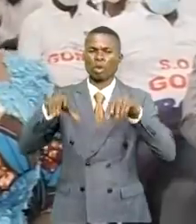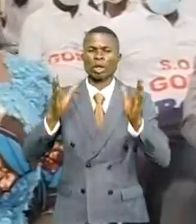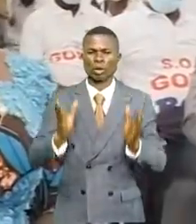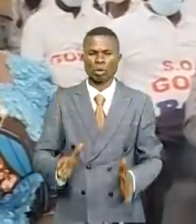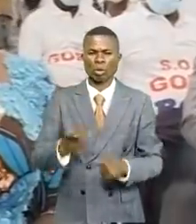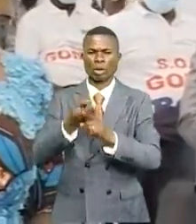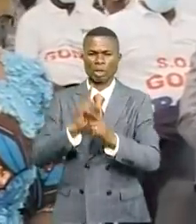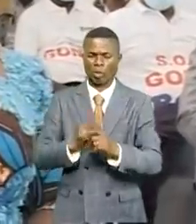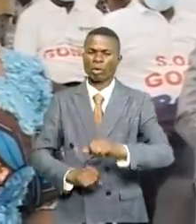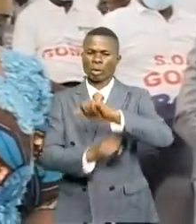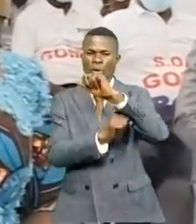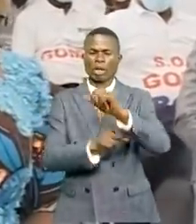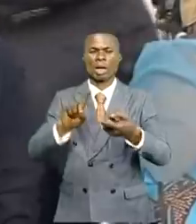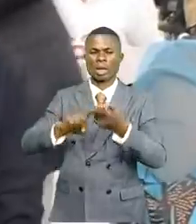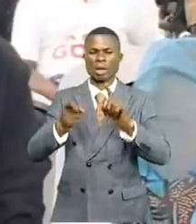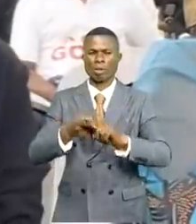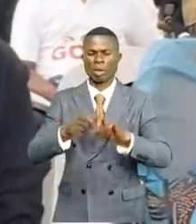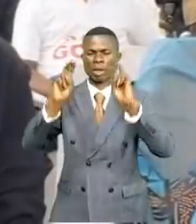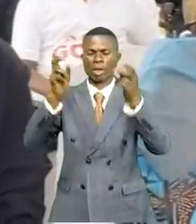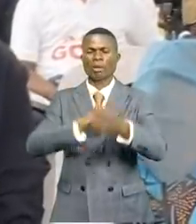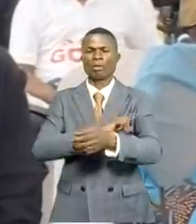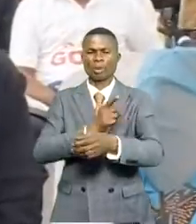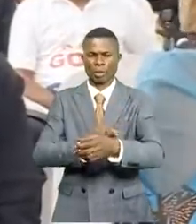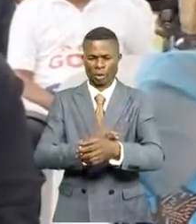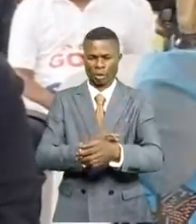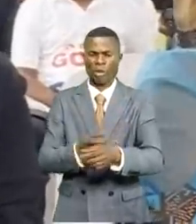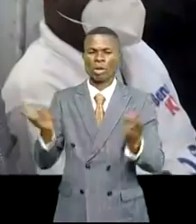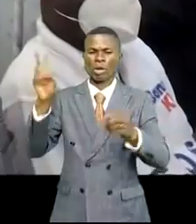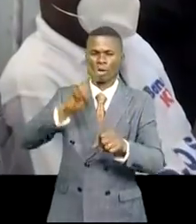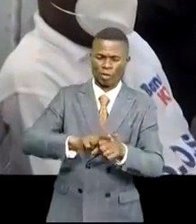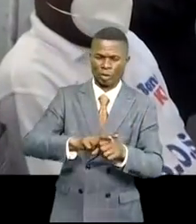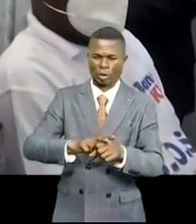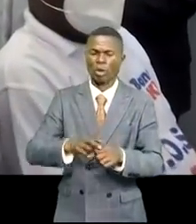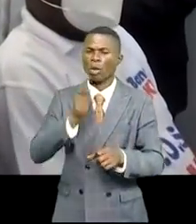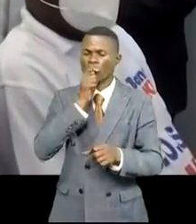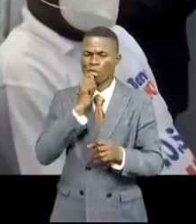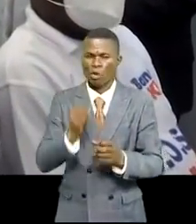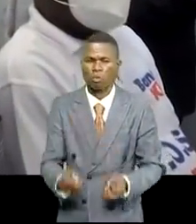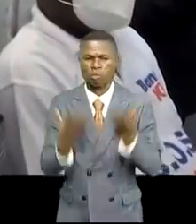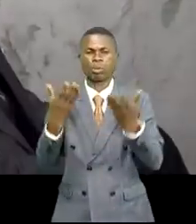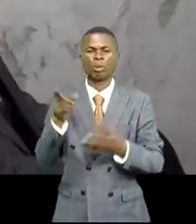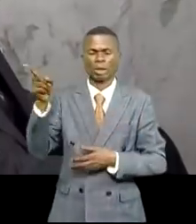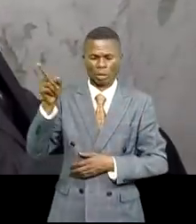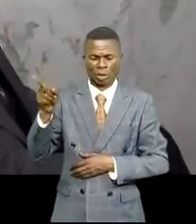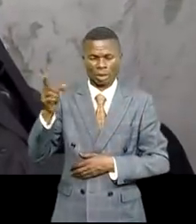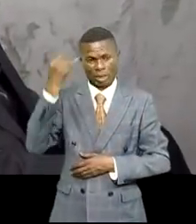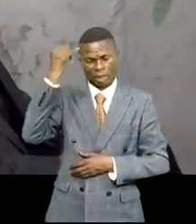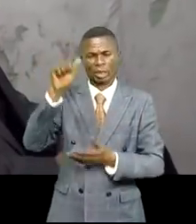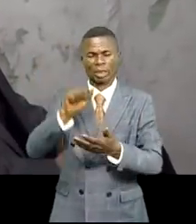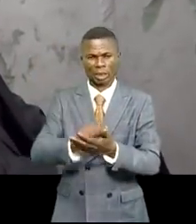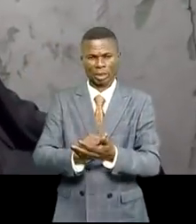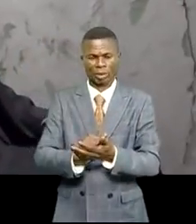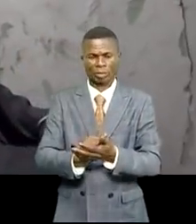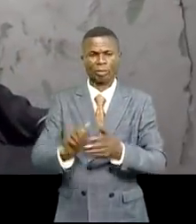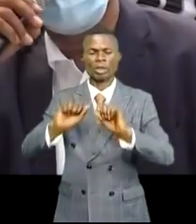à la rescousse de leurs compatriotes de Goma, victimes de l'éruption volcanique de Nyiragongo. Cette initiative de